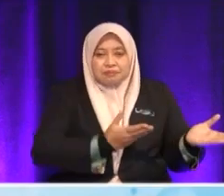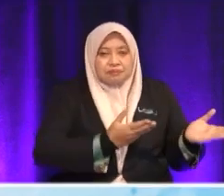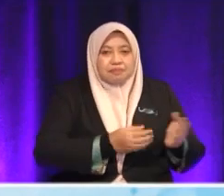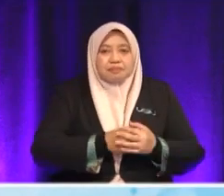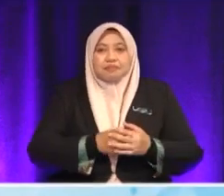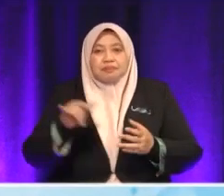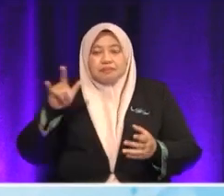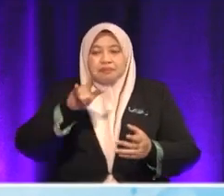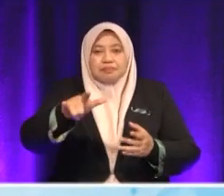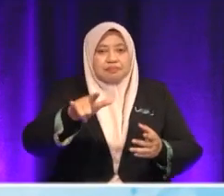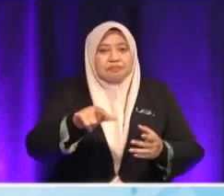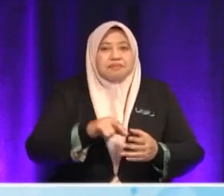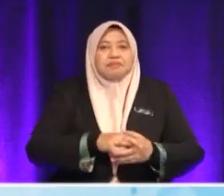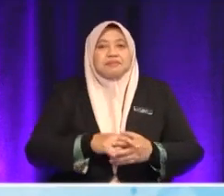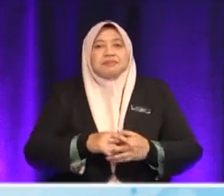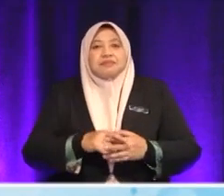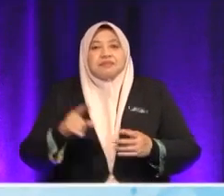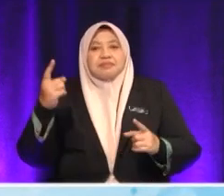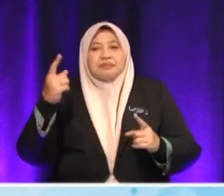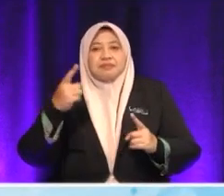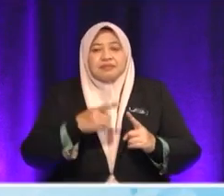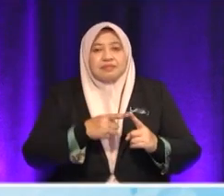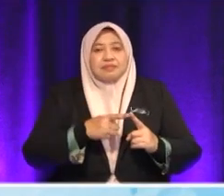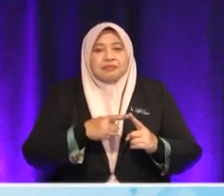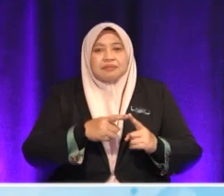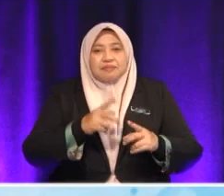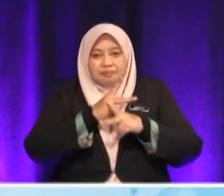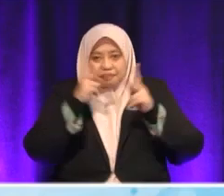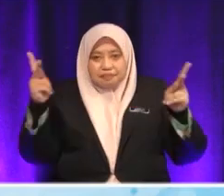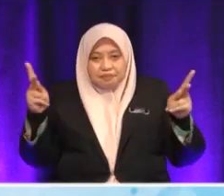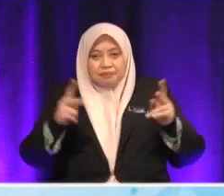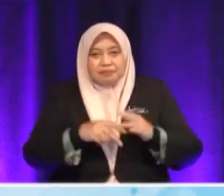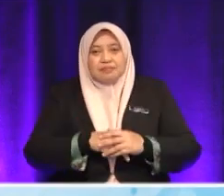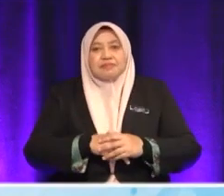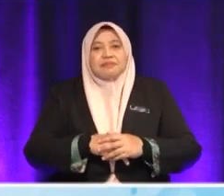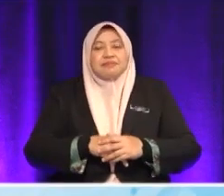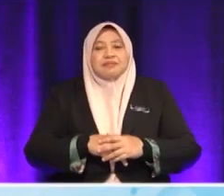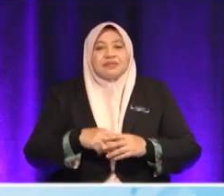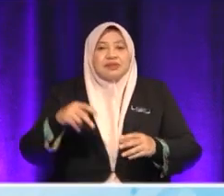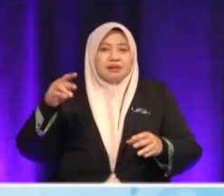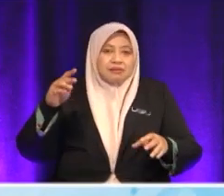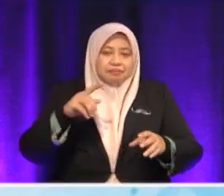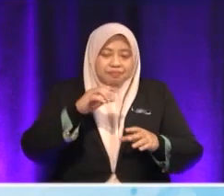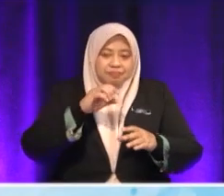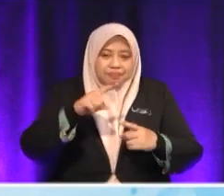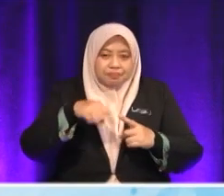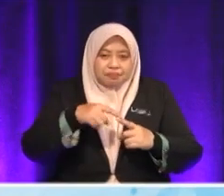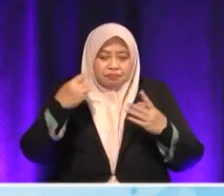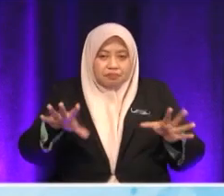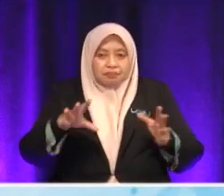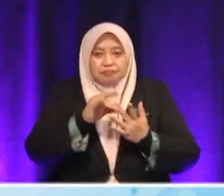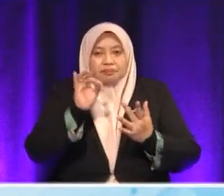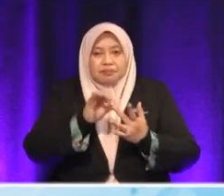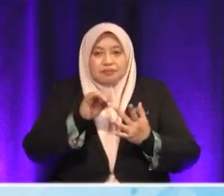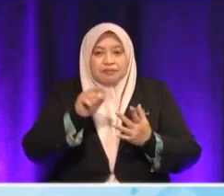kapal terbang aja ke paparan Oke bila kita pilih klik dan seret